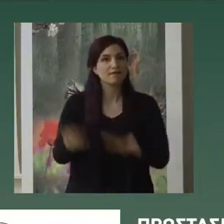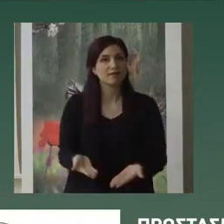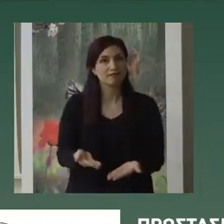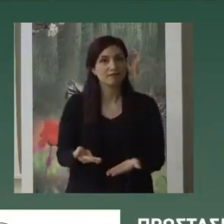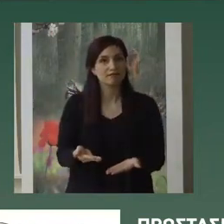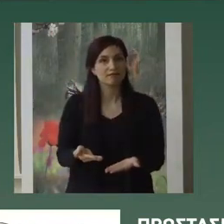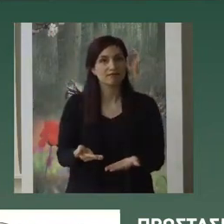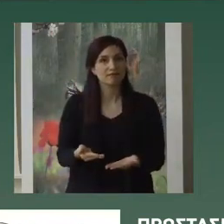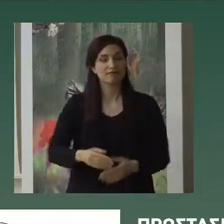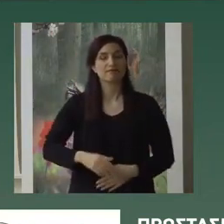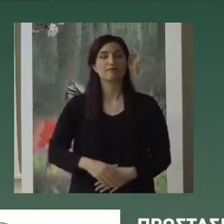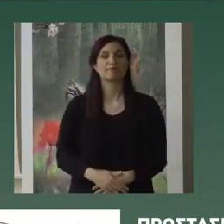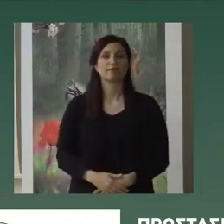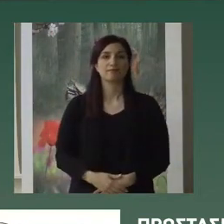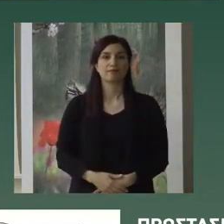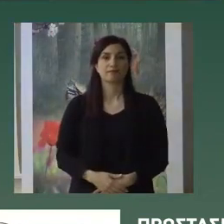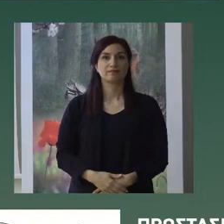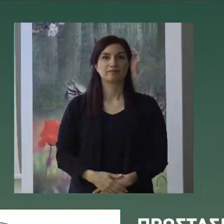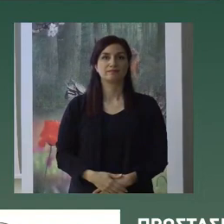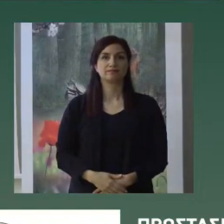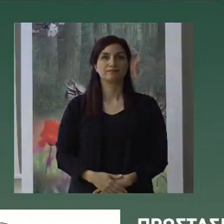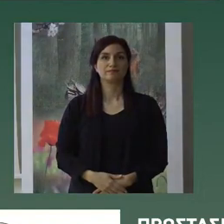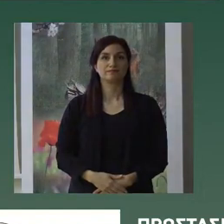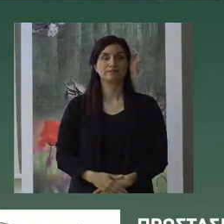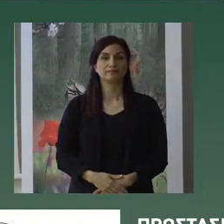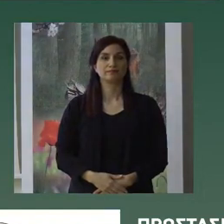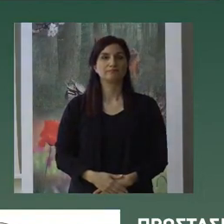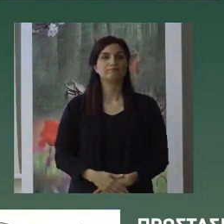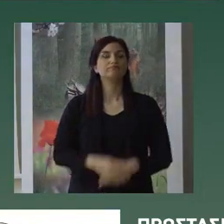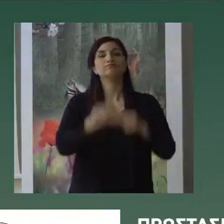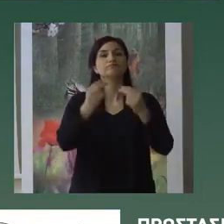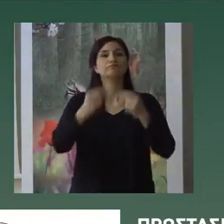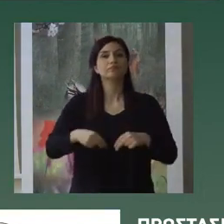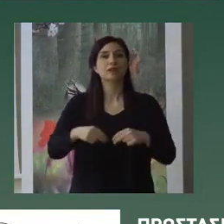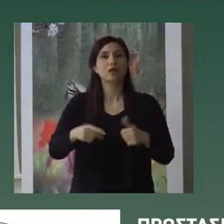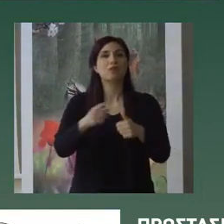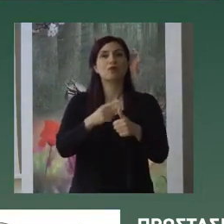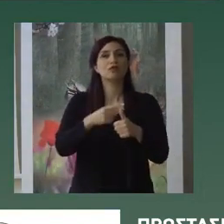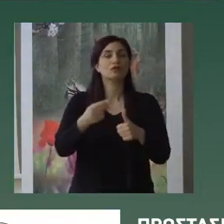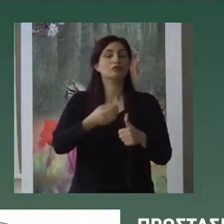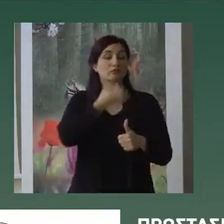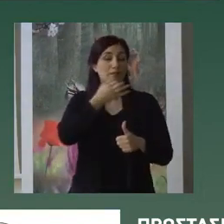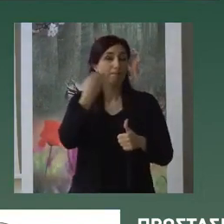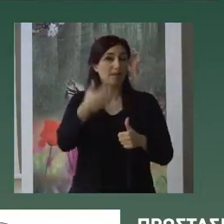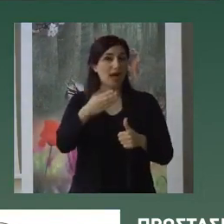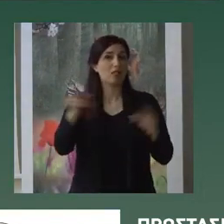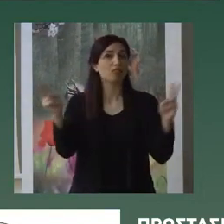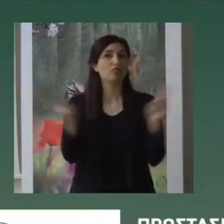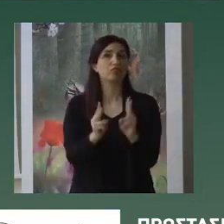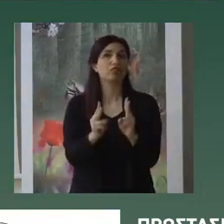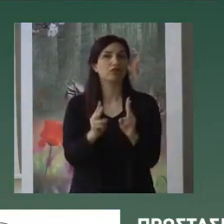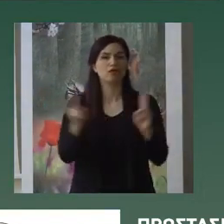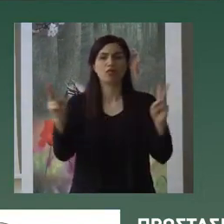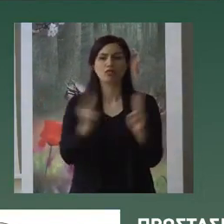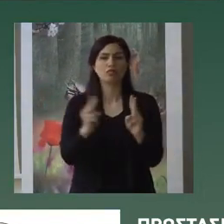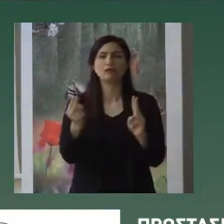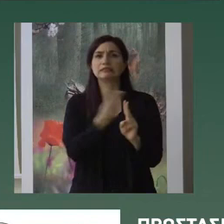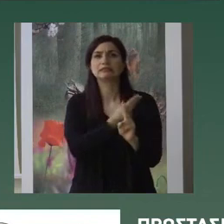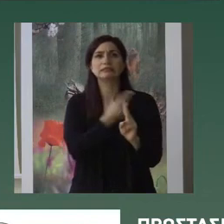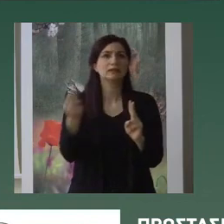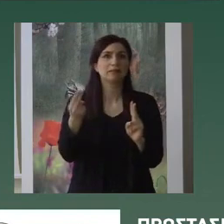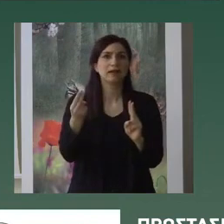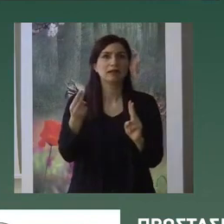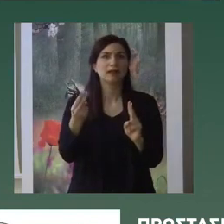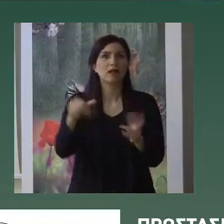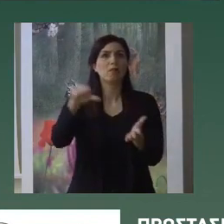όπως έχουν διαμορφωθεί μέχρι σήμερα. Άρα λοιπόν, η πρώτη λοιπόν είναι ο μετριασμός. Ο μετριασμός για τις κλιματικά